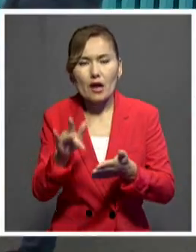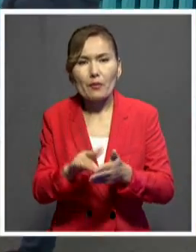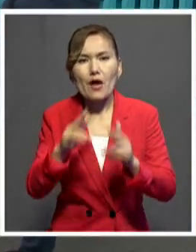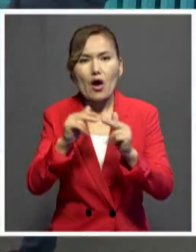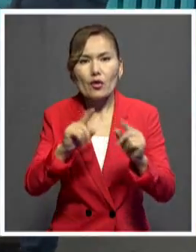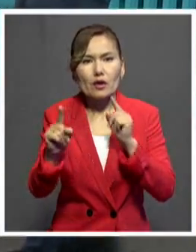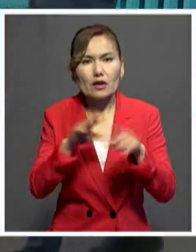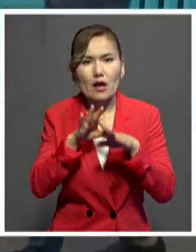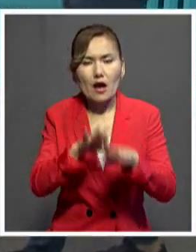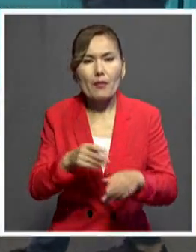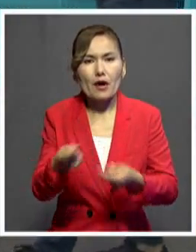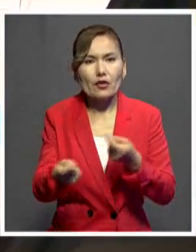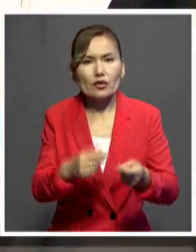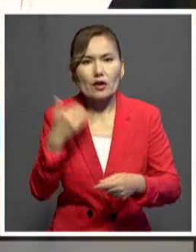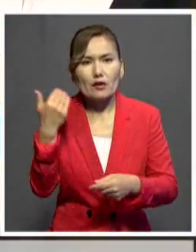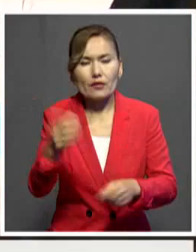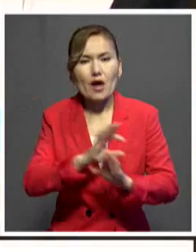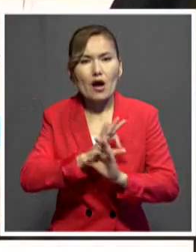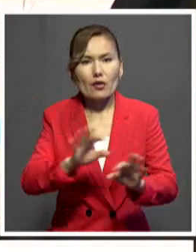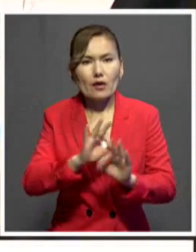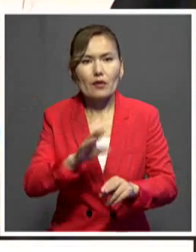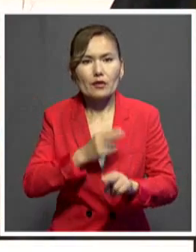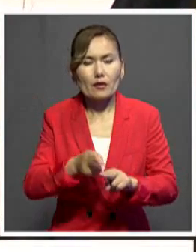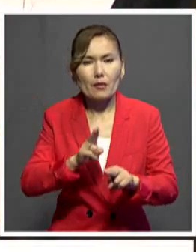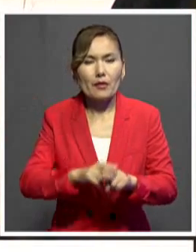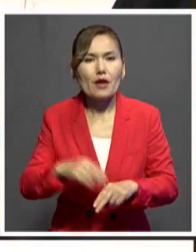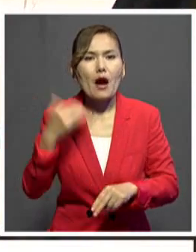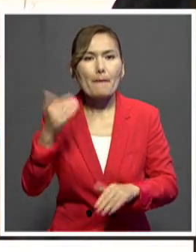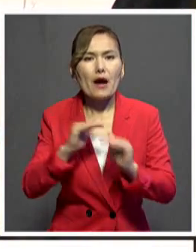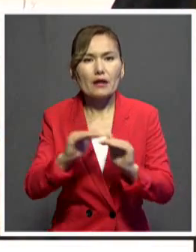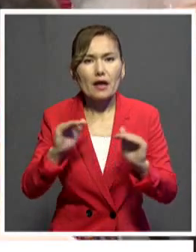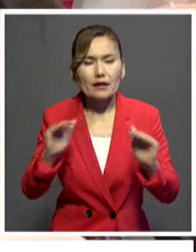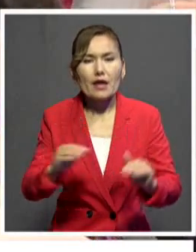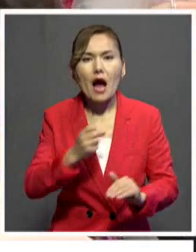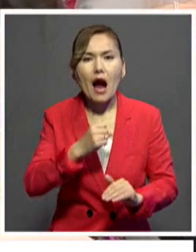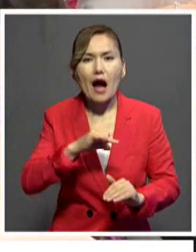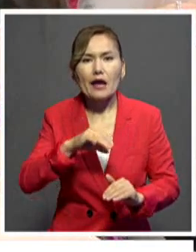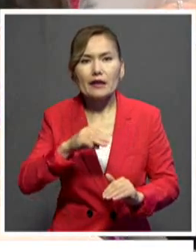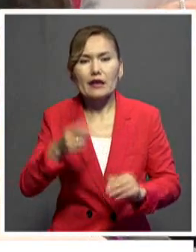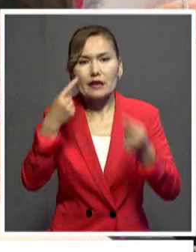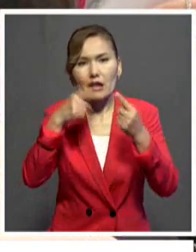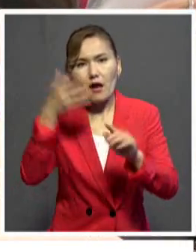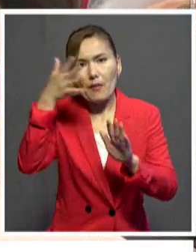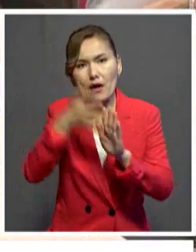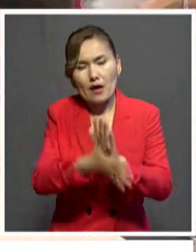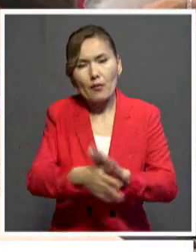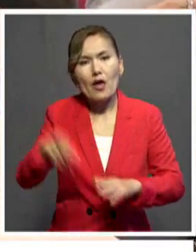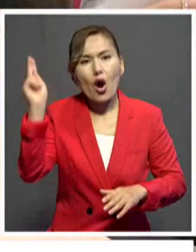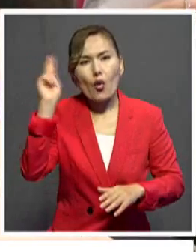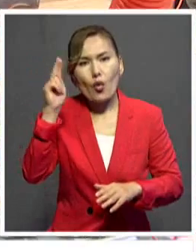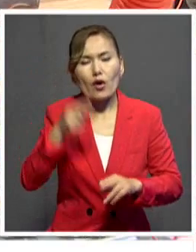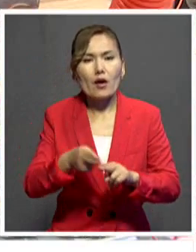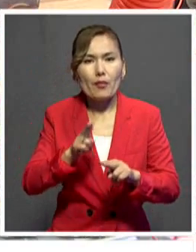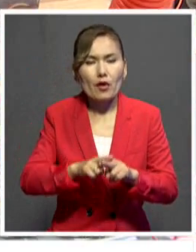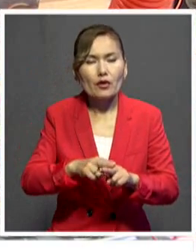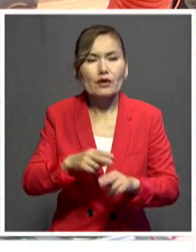болған партияның хатшысы Тамара Дүйсенова осылай деді. Оның сөзінше балалар IT-технологияларды барынша терең оқып,